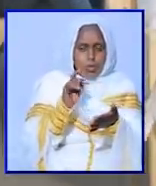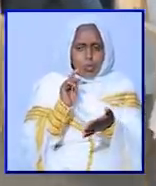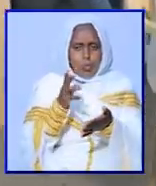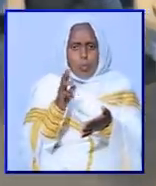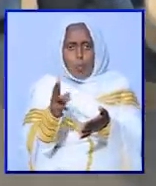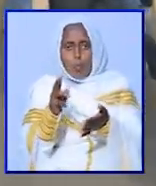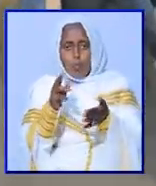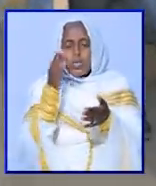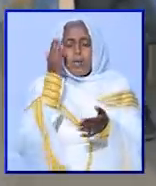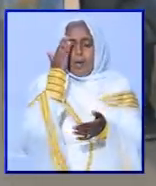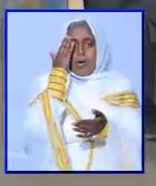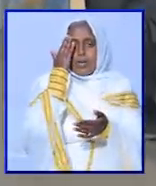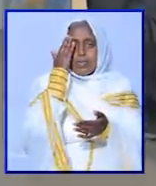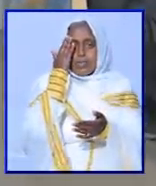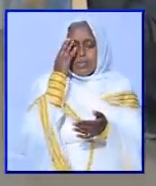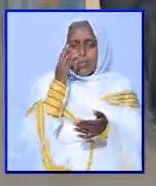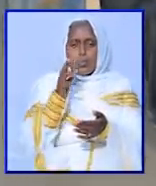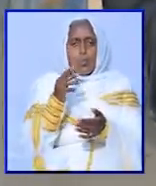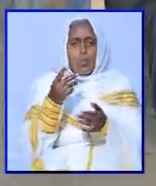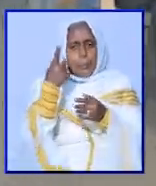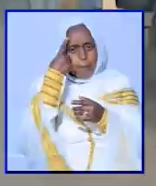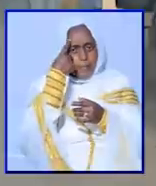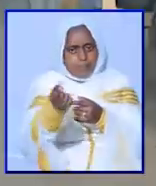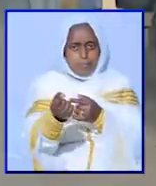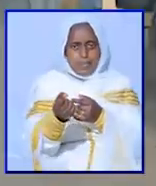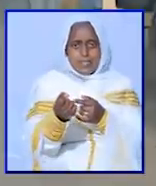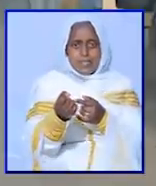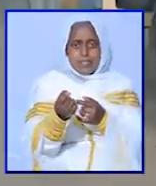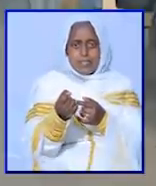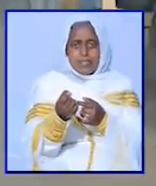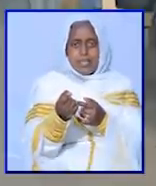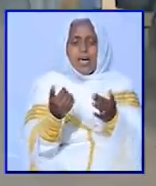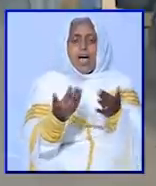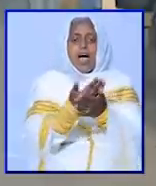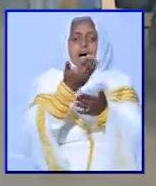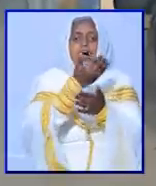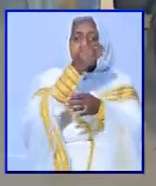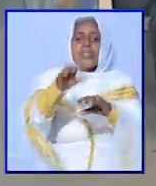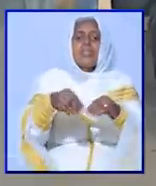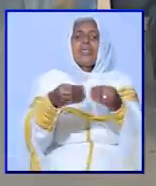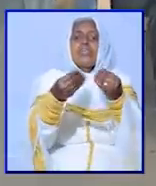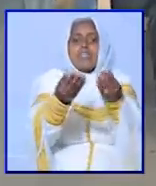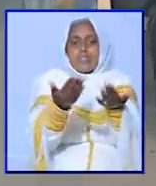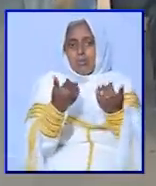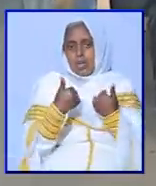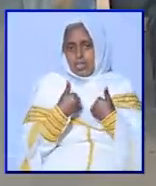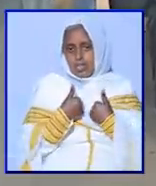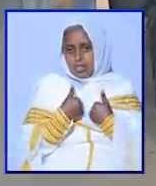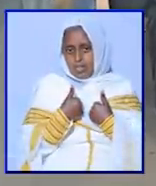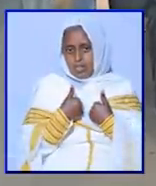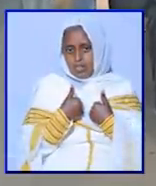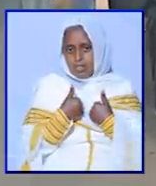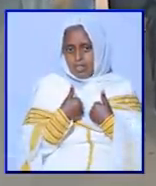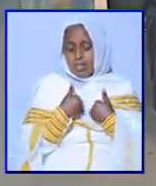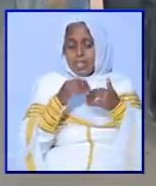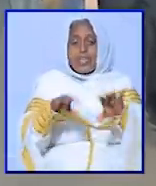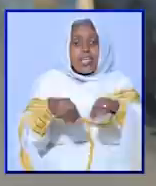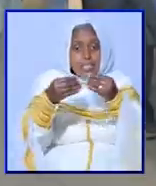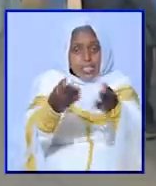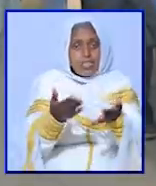የማጥናት ቶሎ የማወቅ ቶሎ የመሸምደድ ሀብት የተሰጠው አለ